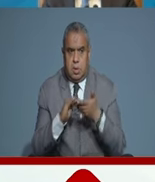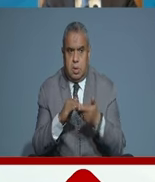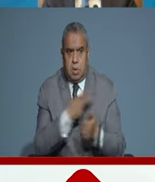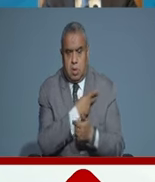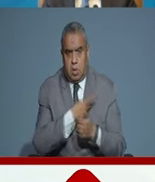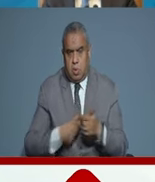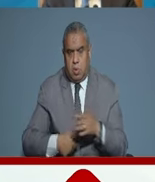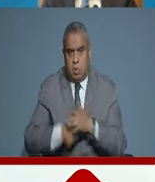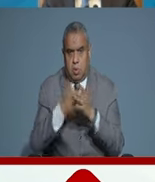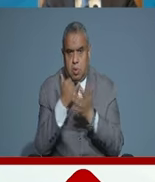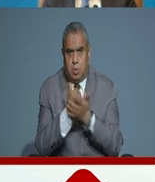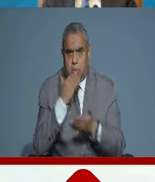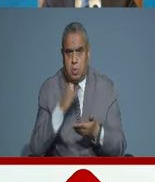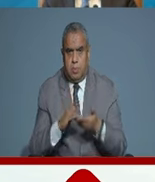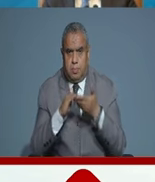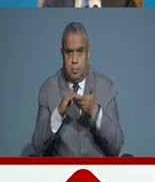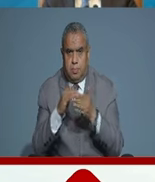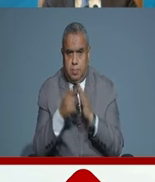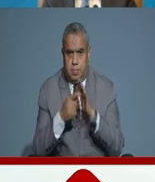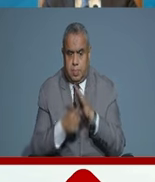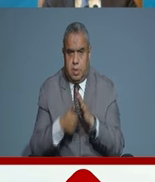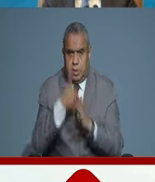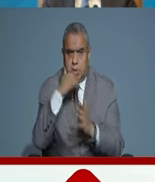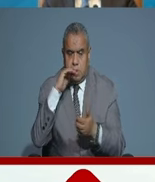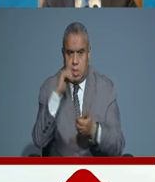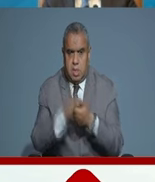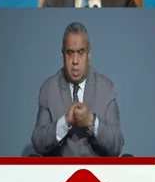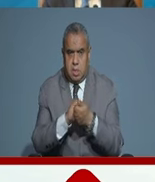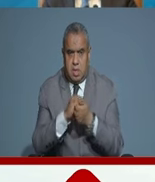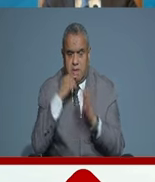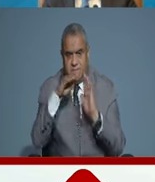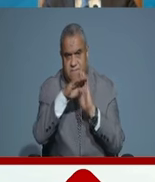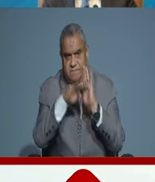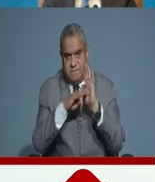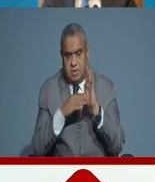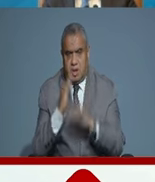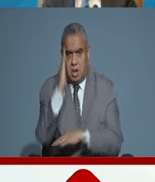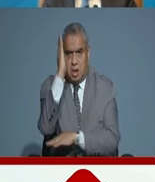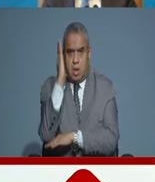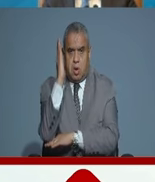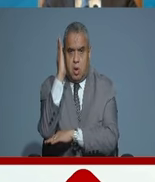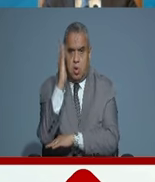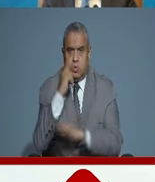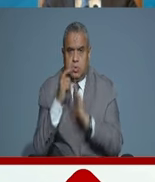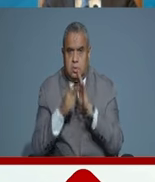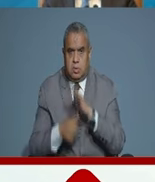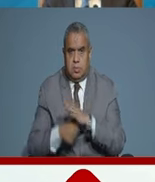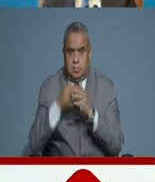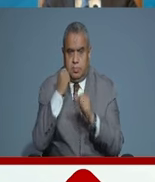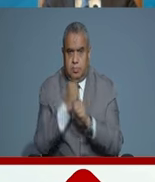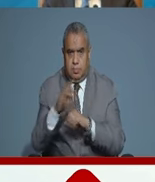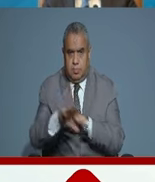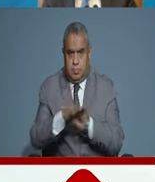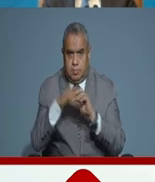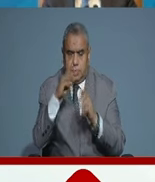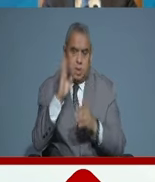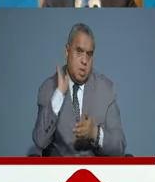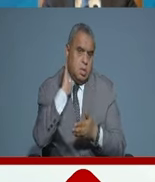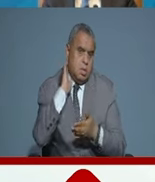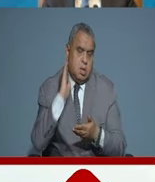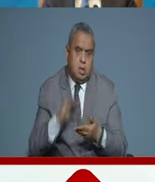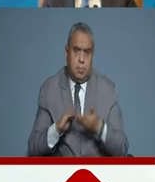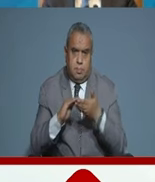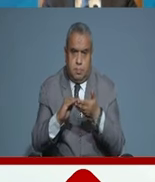الناميبية بأن هذا الميثاق الجديد سوف يضع الأسس من أجل ضمان